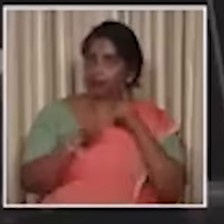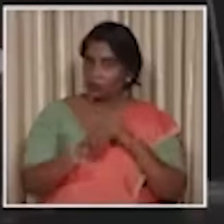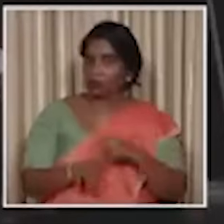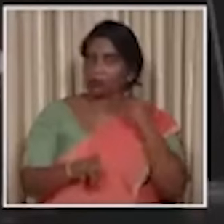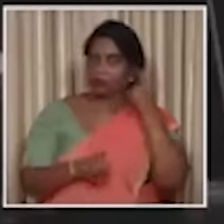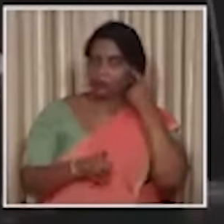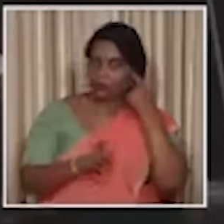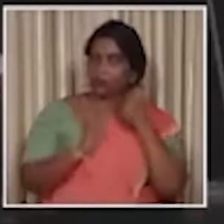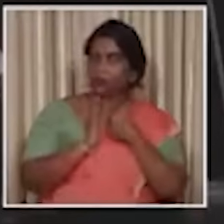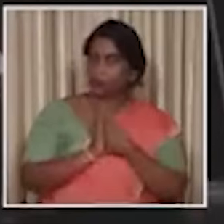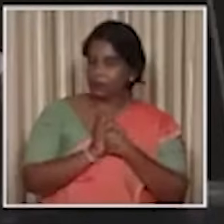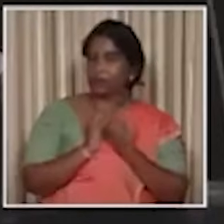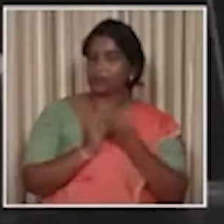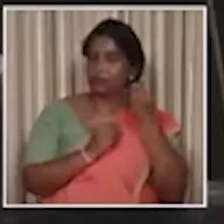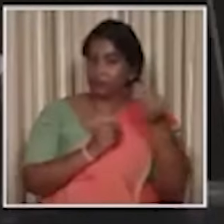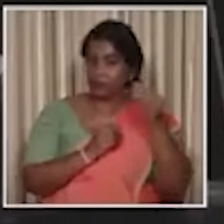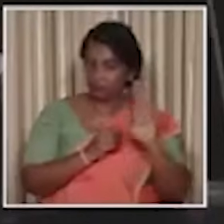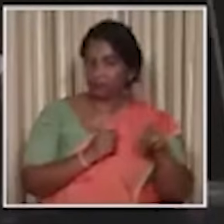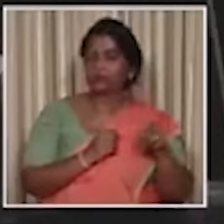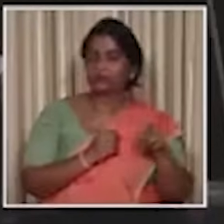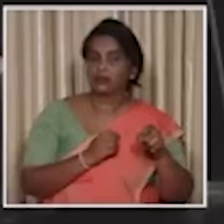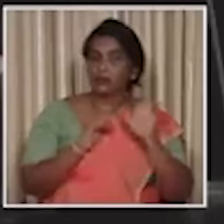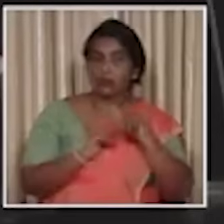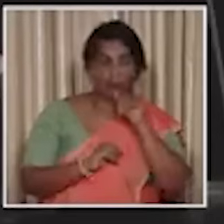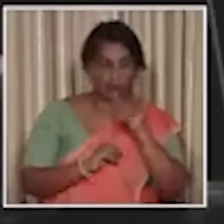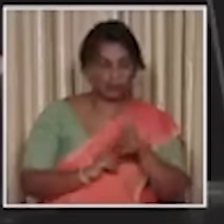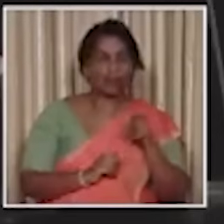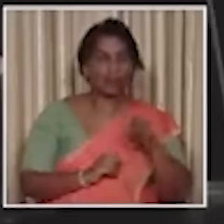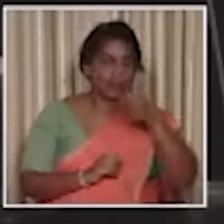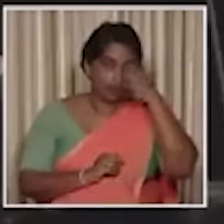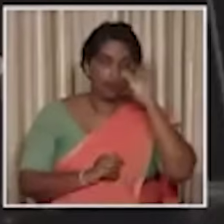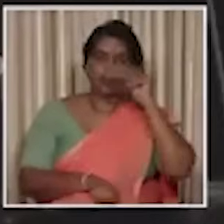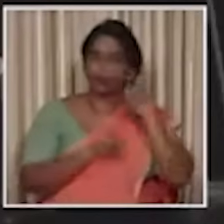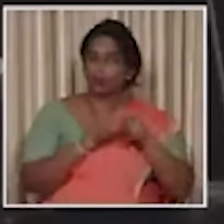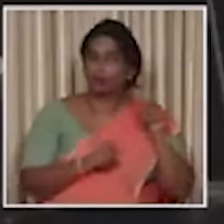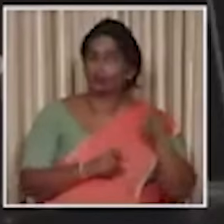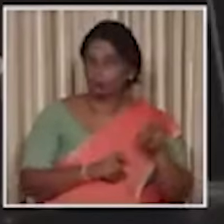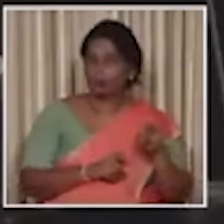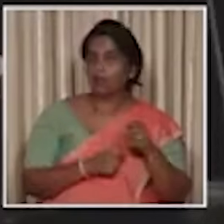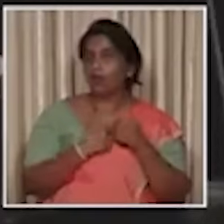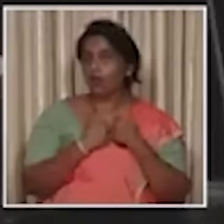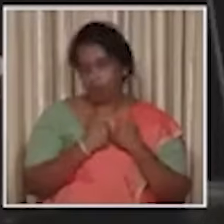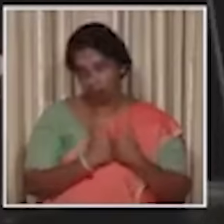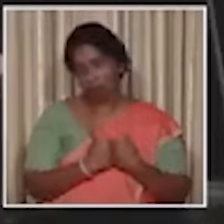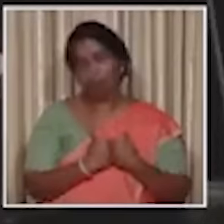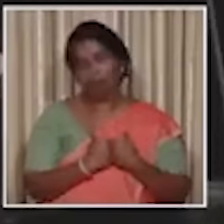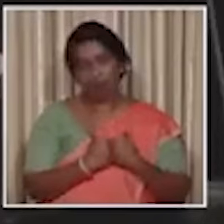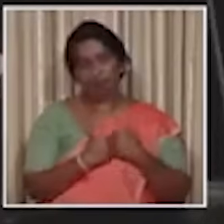நாங்கள் வரலாற்றை படிக்கிறோம். எவ்வளவு உயரிய நாகரிகம் கொண்ட சிங்கள மக்கள் அந்த காலத்திலே வாழ்ந்திருக்கிறார்கள், எவ்வளவு உயரிய